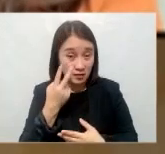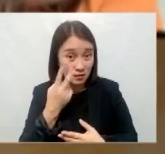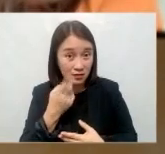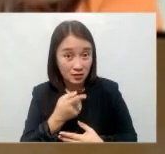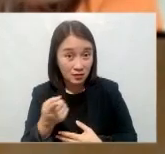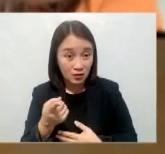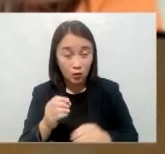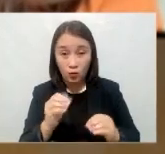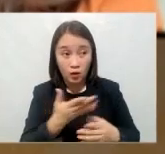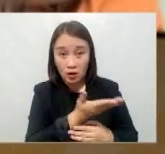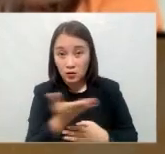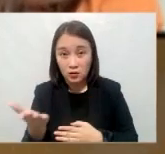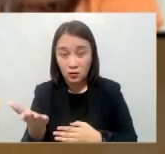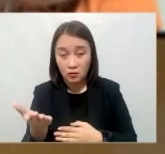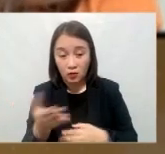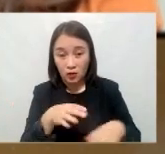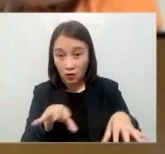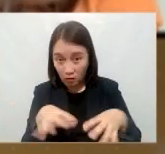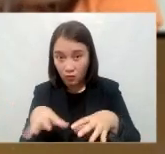ng mga manggagawang ito,